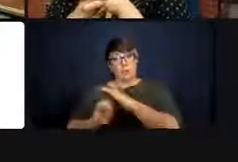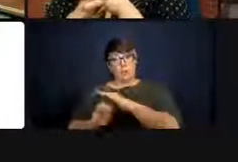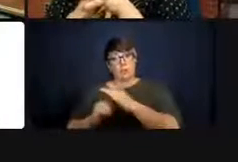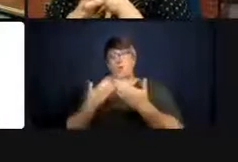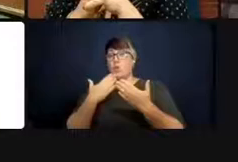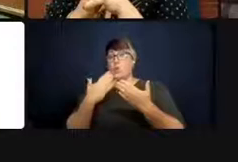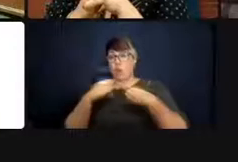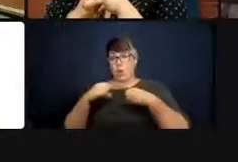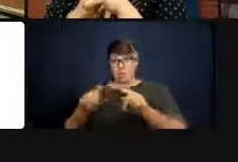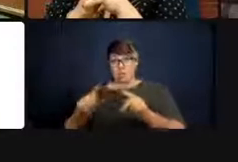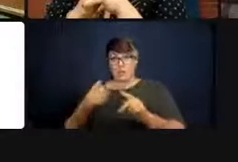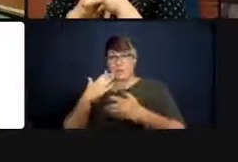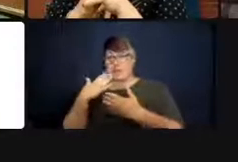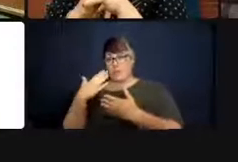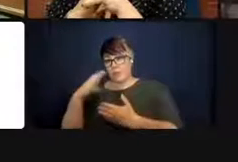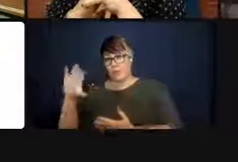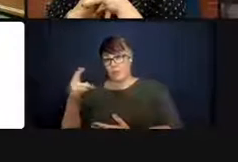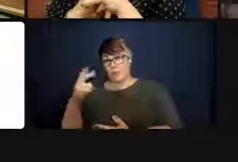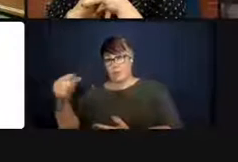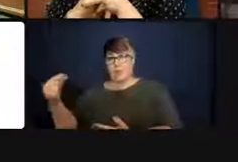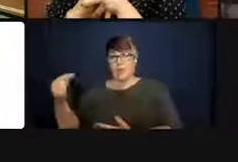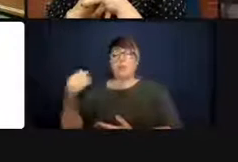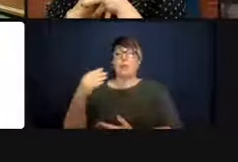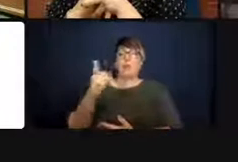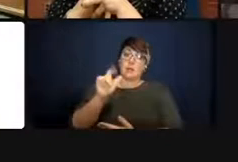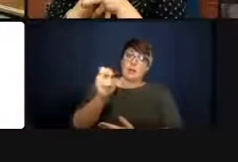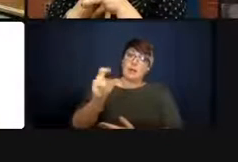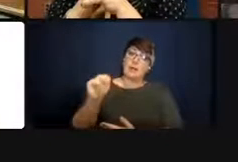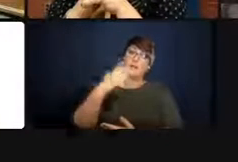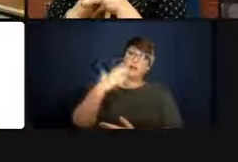إملدن، وهي فرصة سانحة